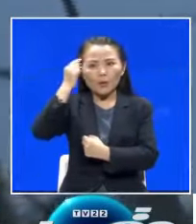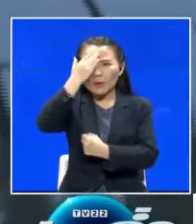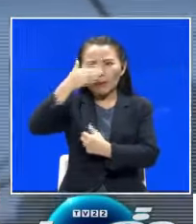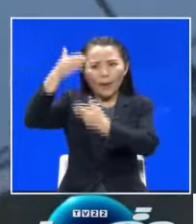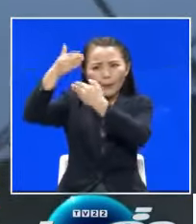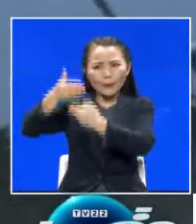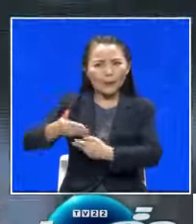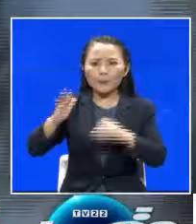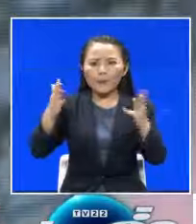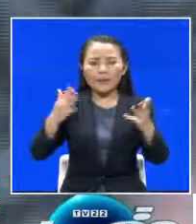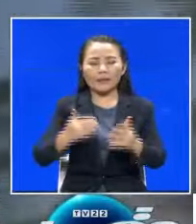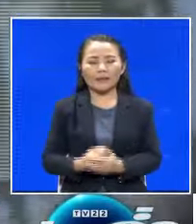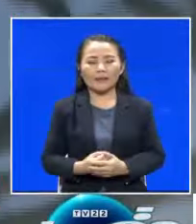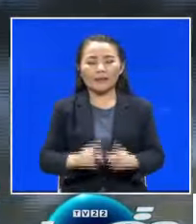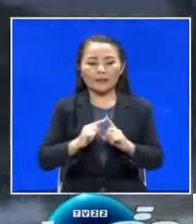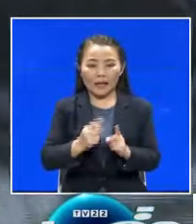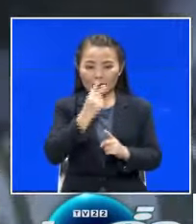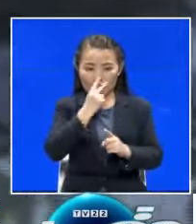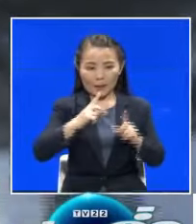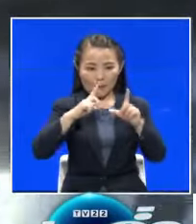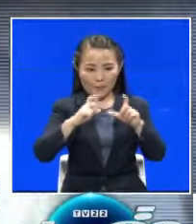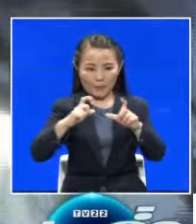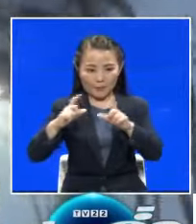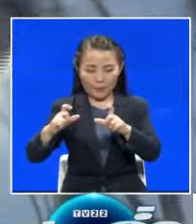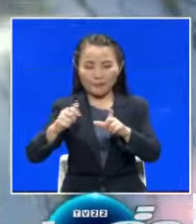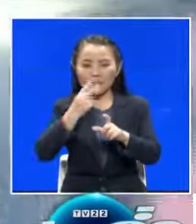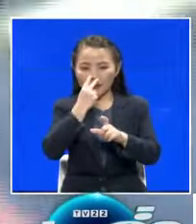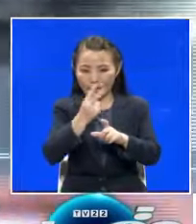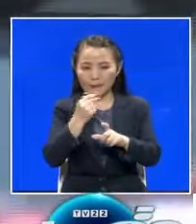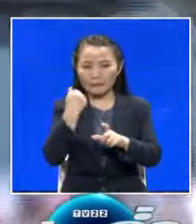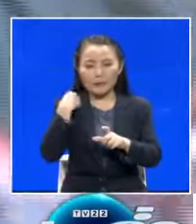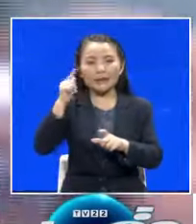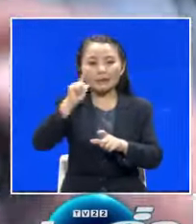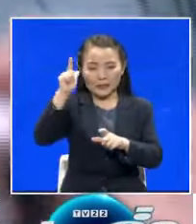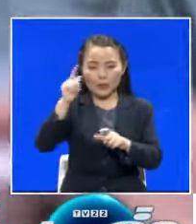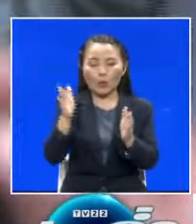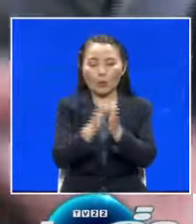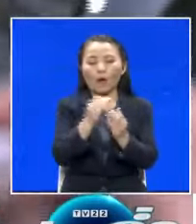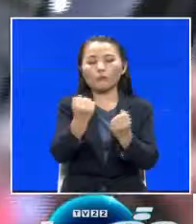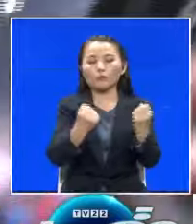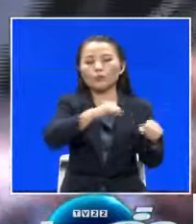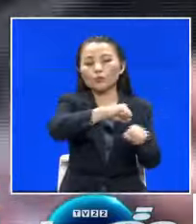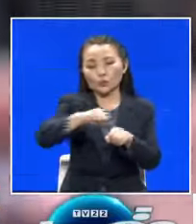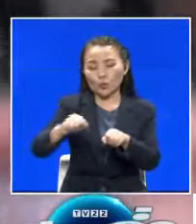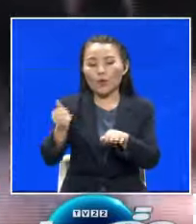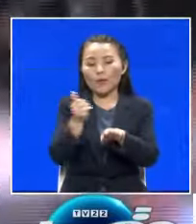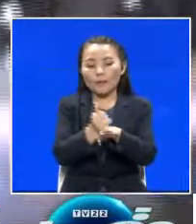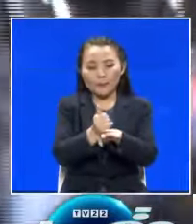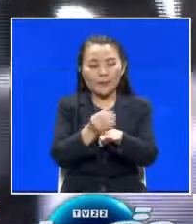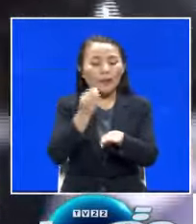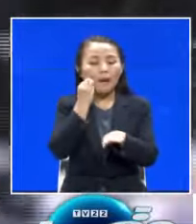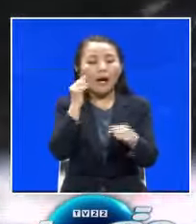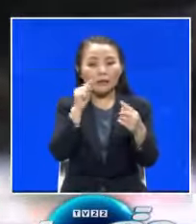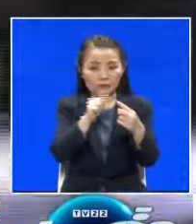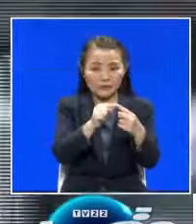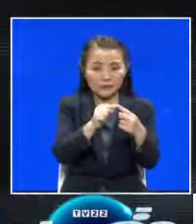นะแต่ก็พอจะเห็นแล้วค่ะถ้าส่องกันดีๆก็จะเห็นตัวคุณทักษิณอยู่ในรถตู้นั่นแหละทันทีที่กลับถึงบ้านจันสองล่าอดีต